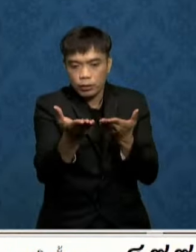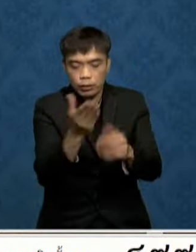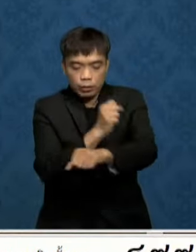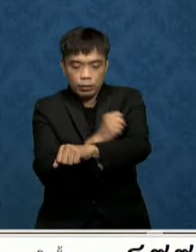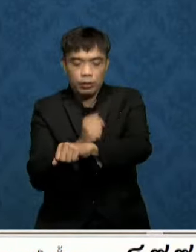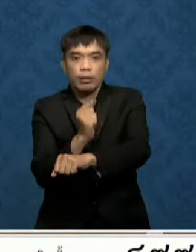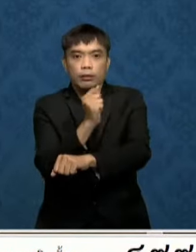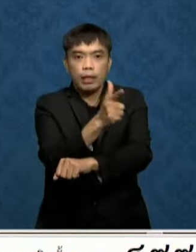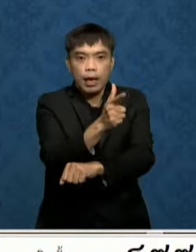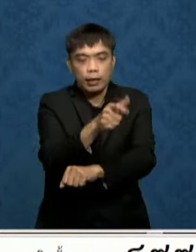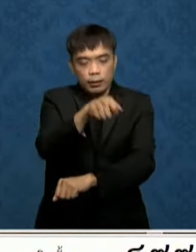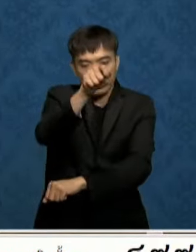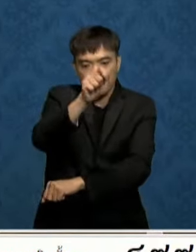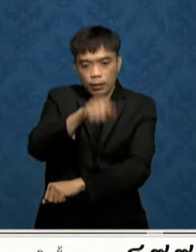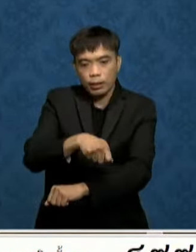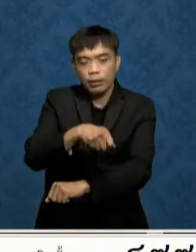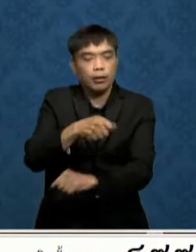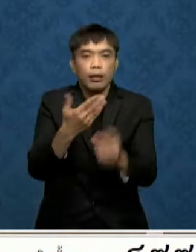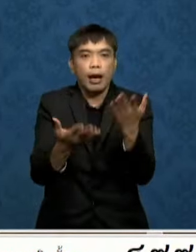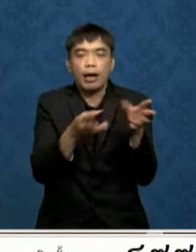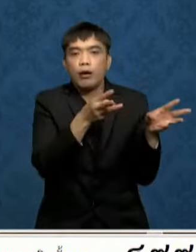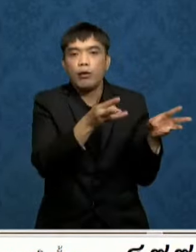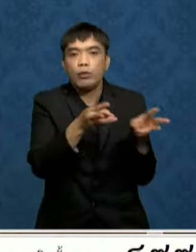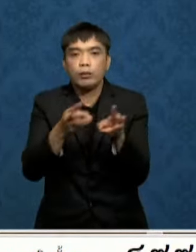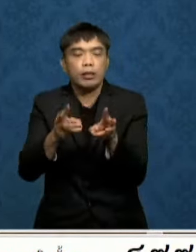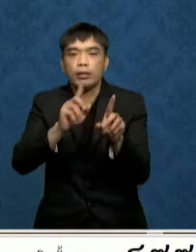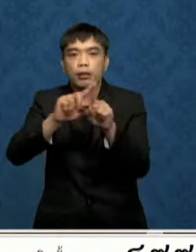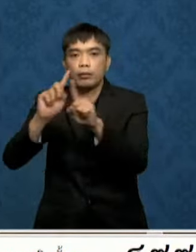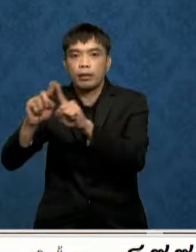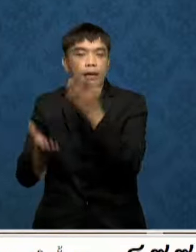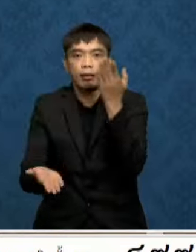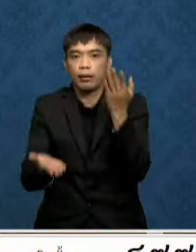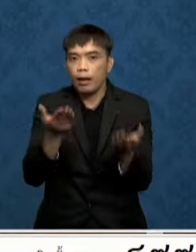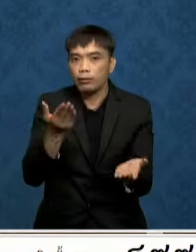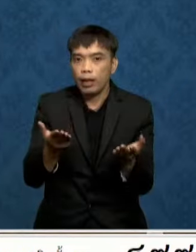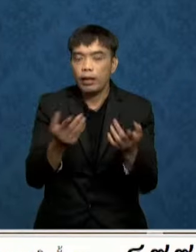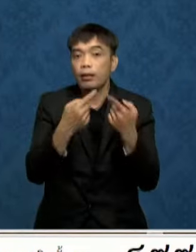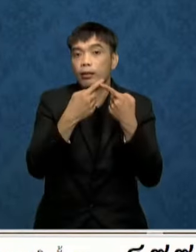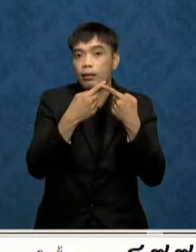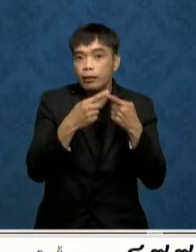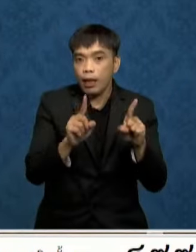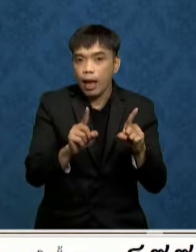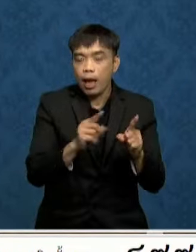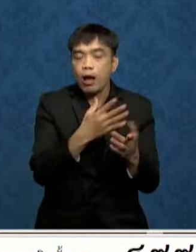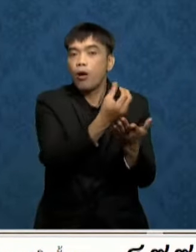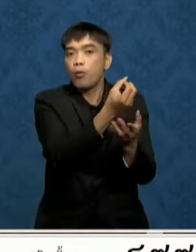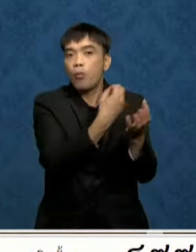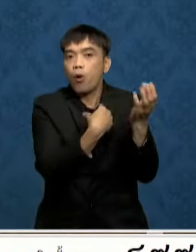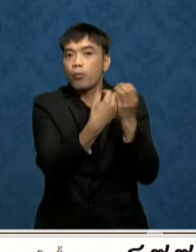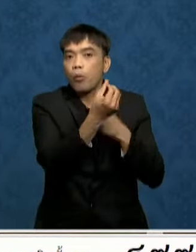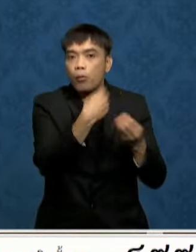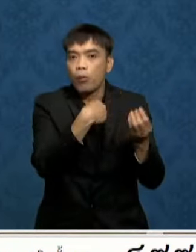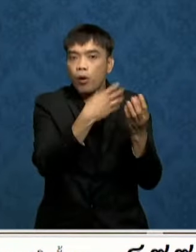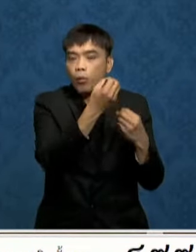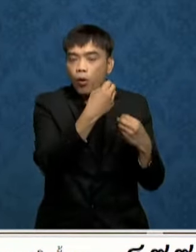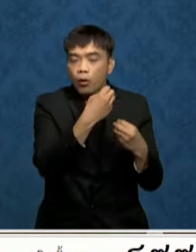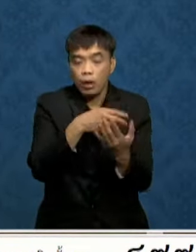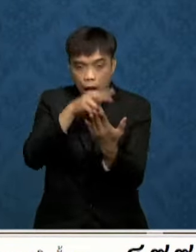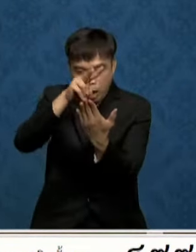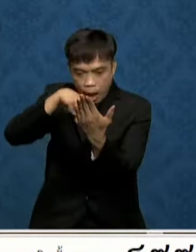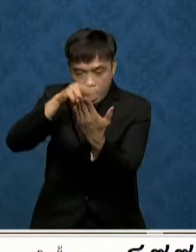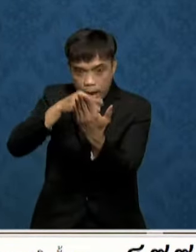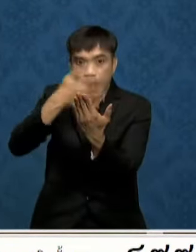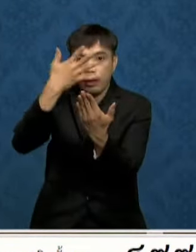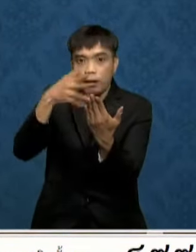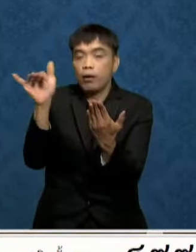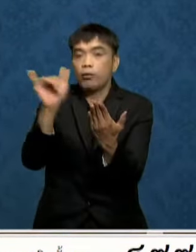โดยใช้เครดิตหรือจากวิธีการอื่นใดนะคะแต่ท่านพูดมานะคะก็ไม่รู้ว่าท่านได้อ่านก่อนหรือเปล่าว่าเขาเขียน